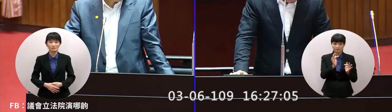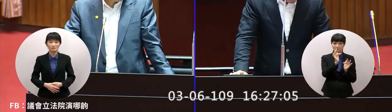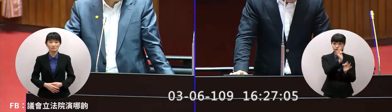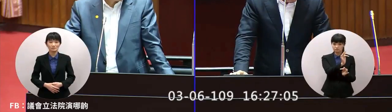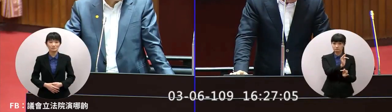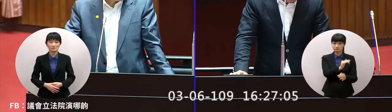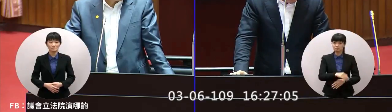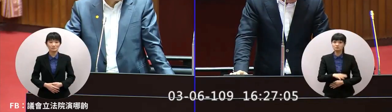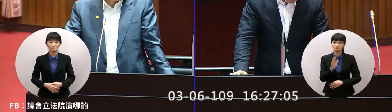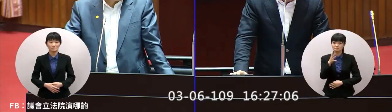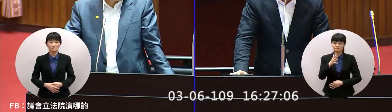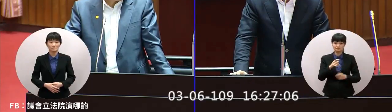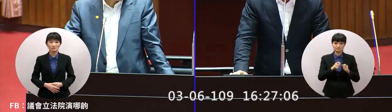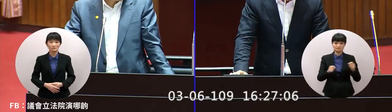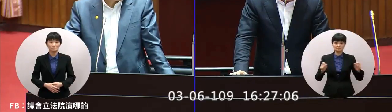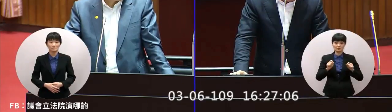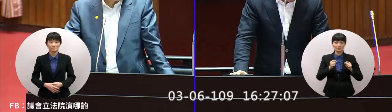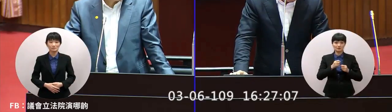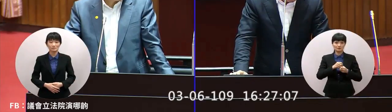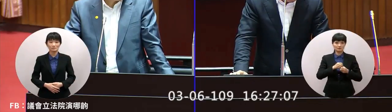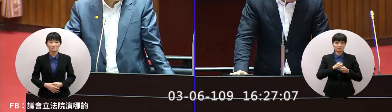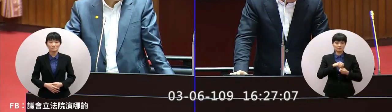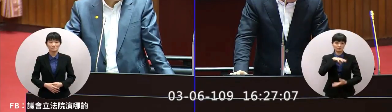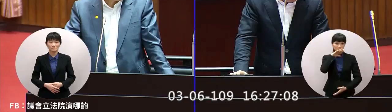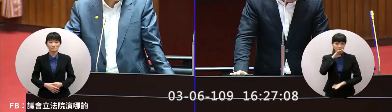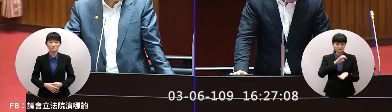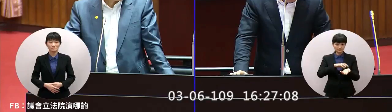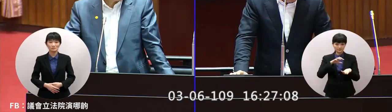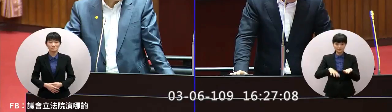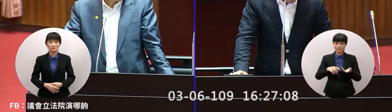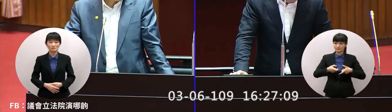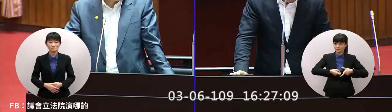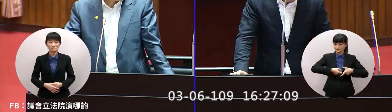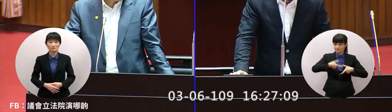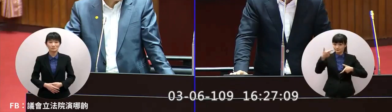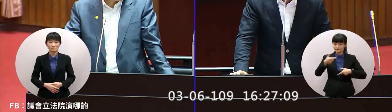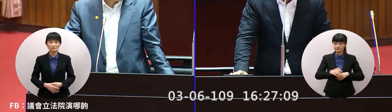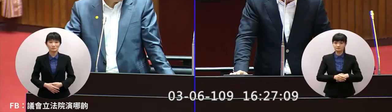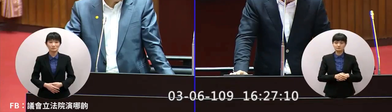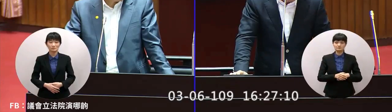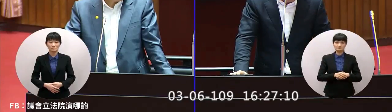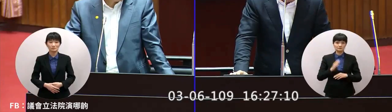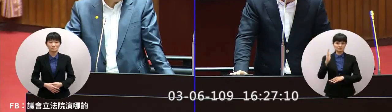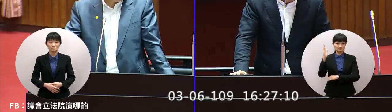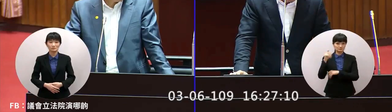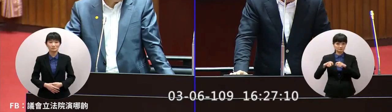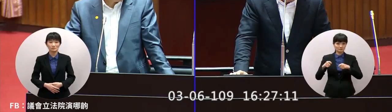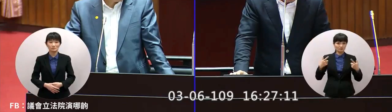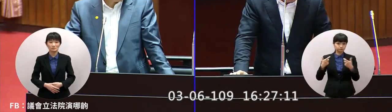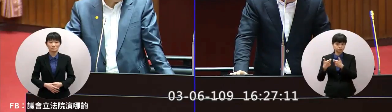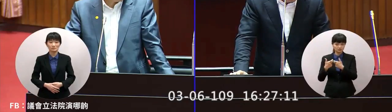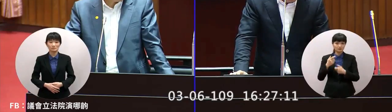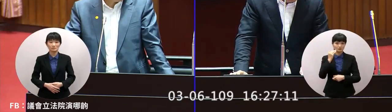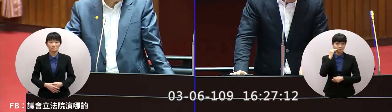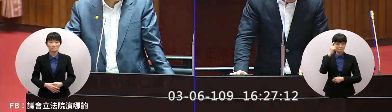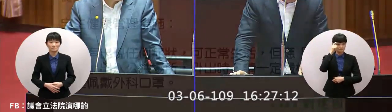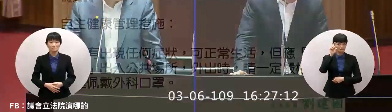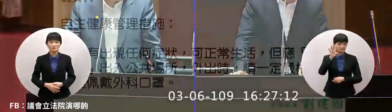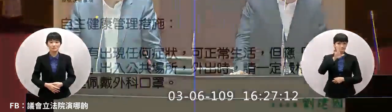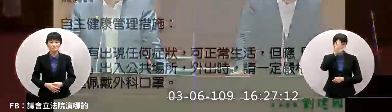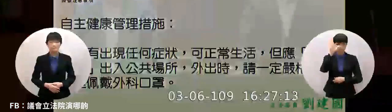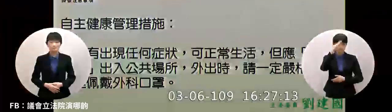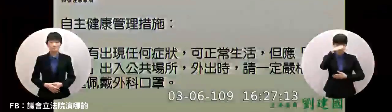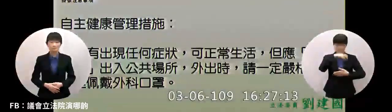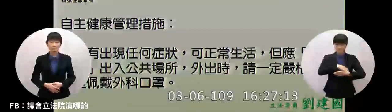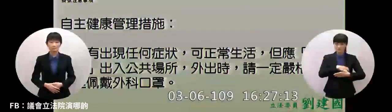为长庚医院公告直接讲名字哈，直接长庚医院公告，配合国家防疫政策，十四天内有中国等